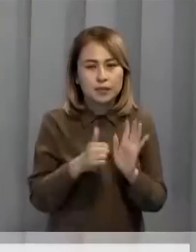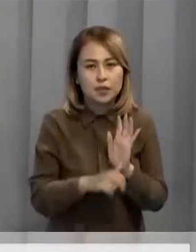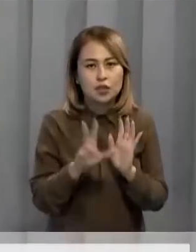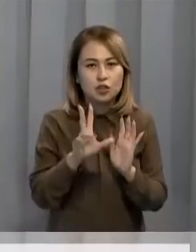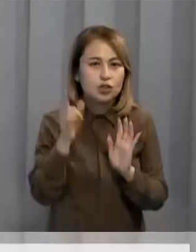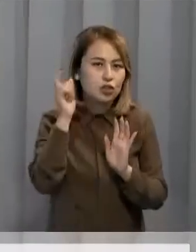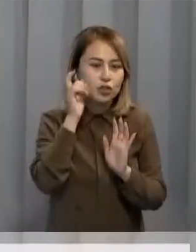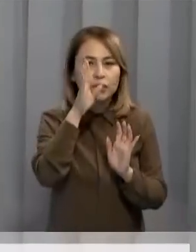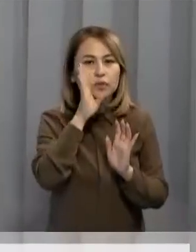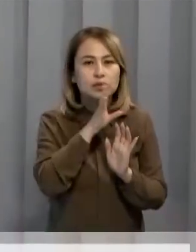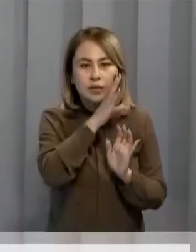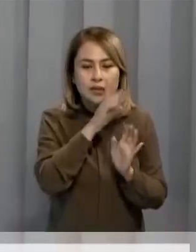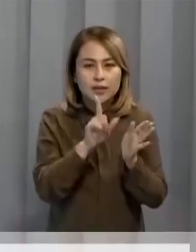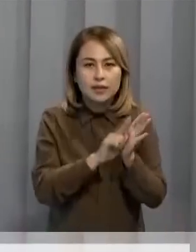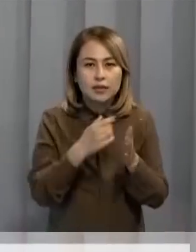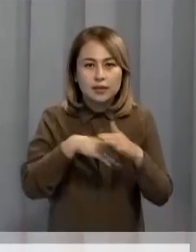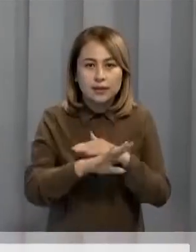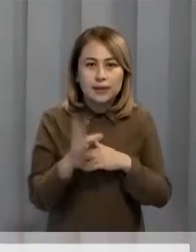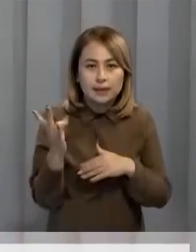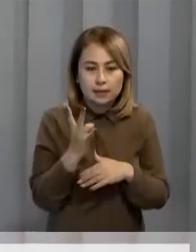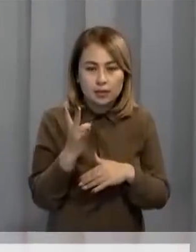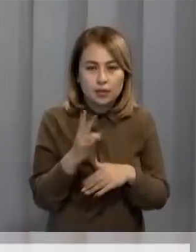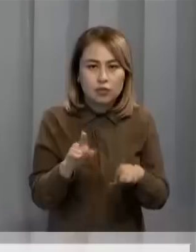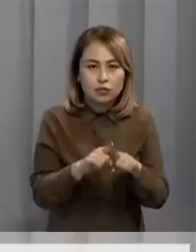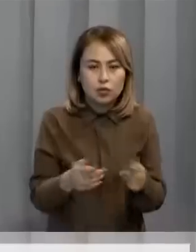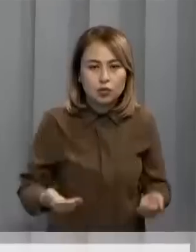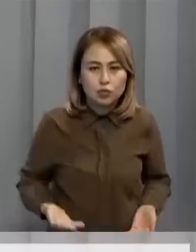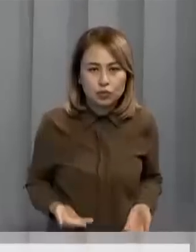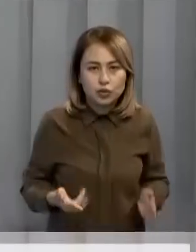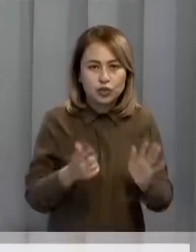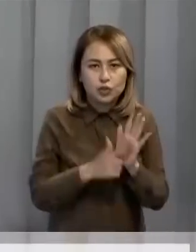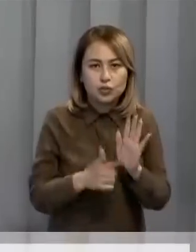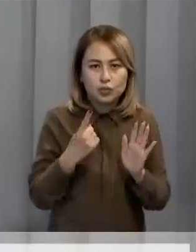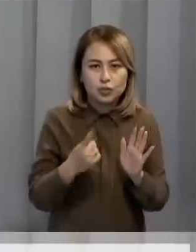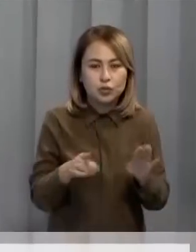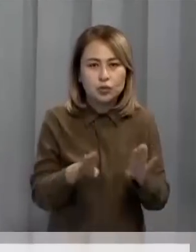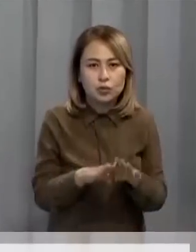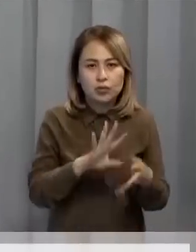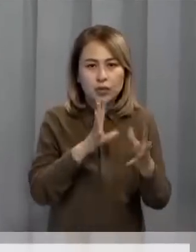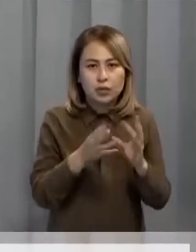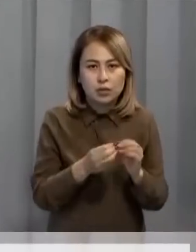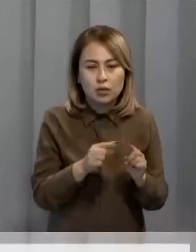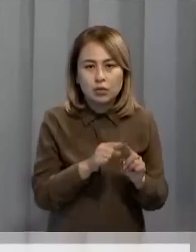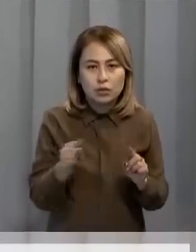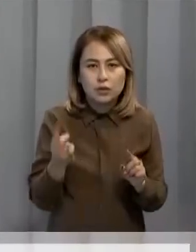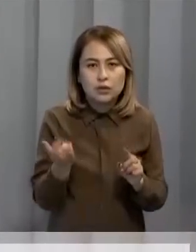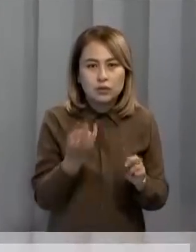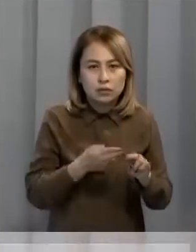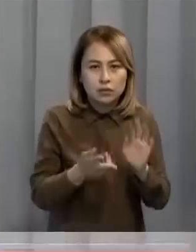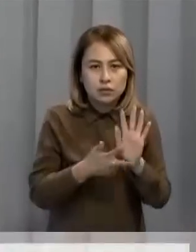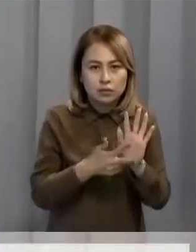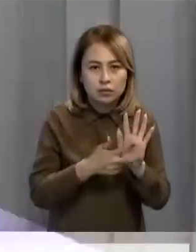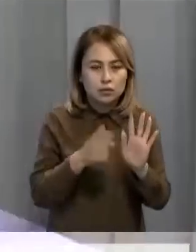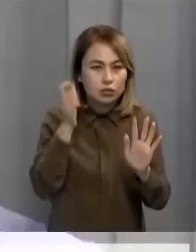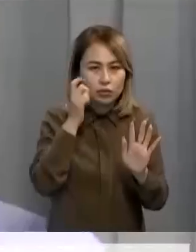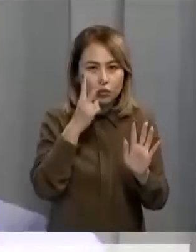63 жаста әйел зейнетке шығу керек дейді, және өмір сүру жасы 71 жас. Сонда бар жоғы өмірдің қызығын көруге бізде 8-ақ жыл